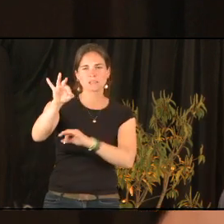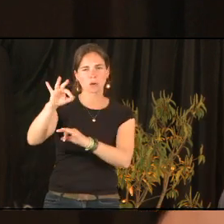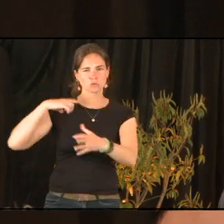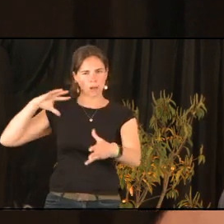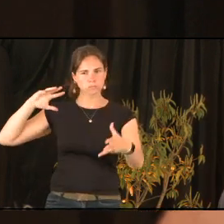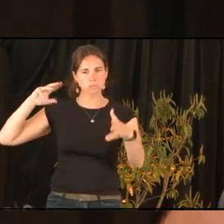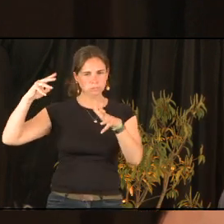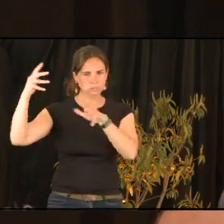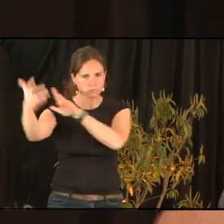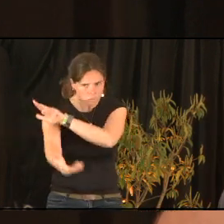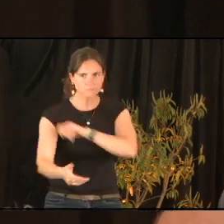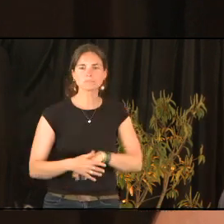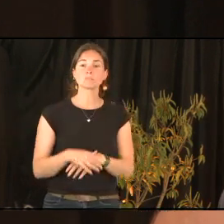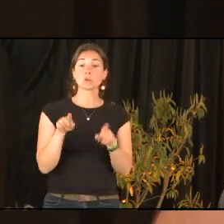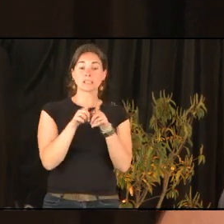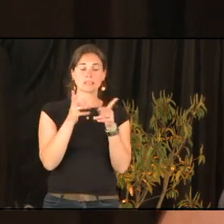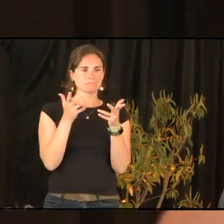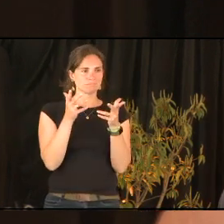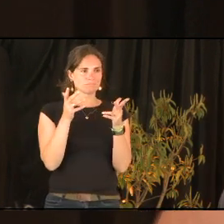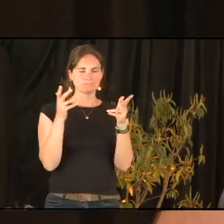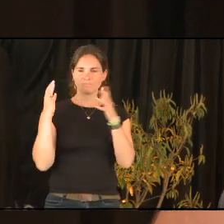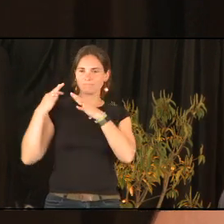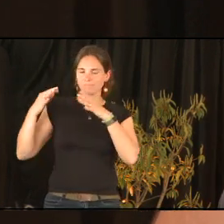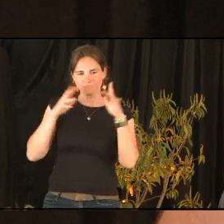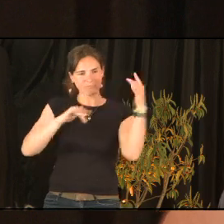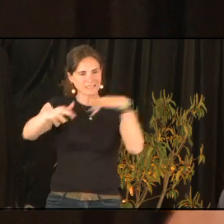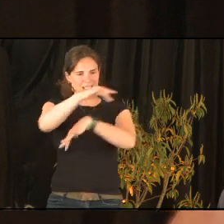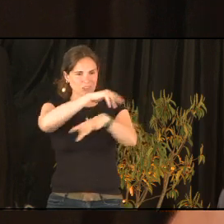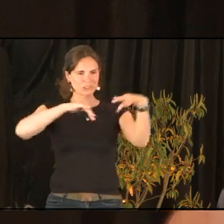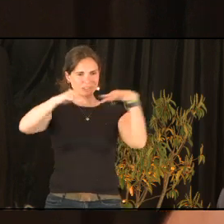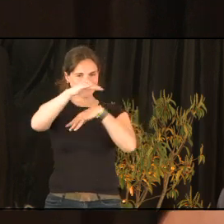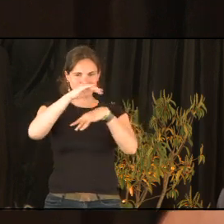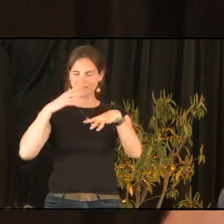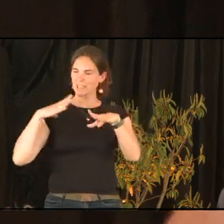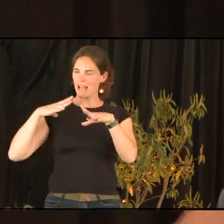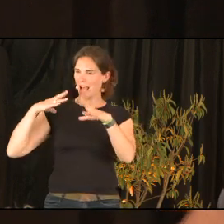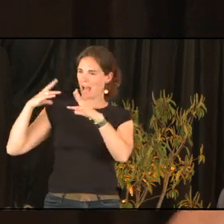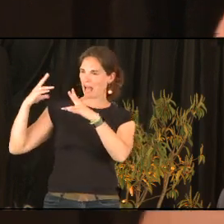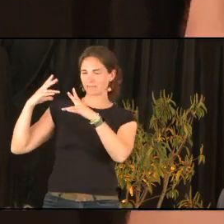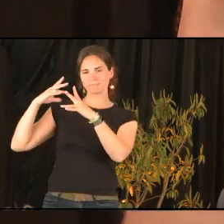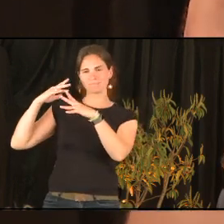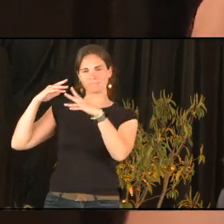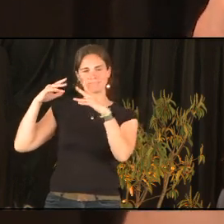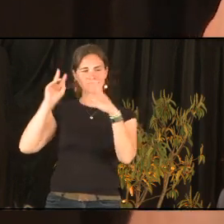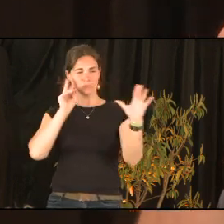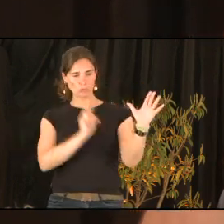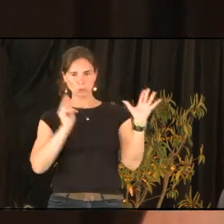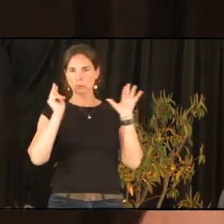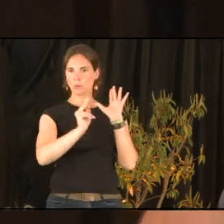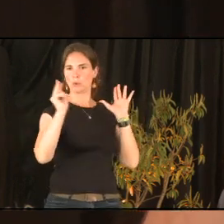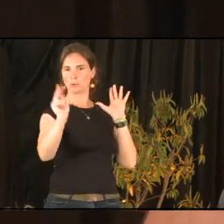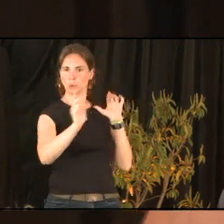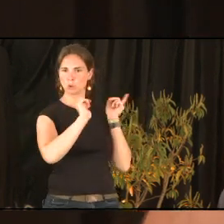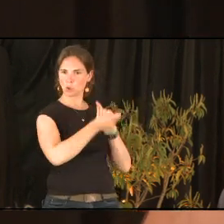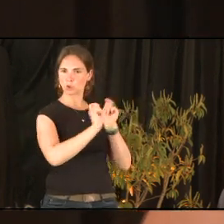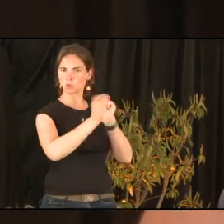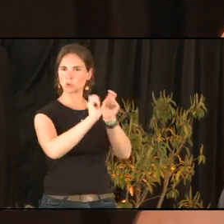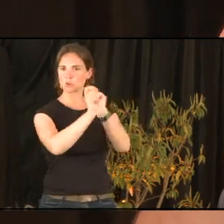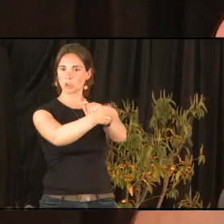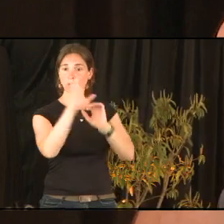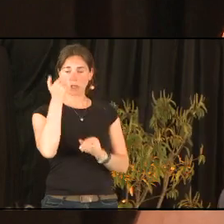ne peut pas décrire ce paysage de la même manière, on ne peut pas décrire ce monde de la même manière. Et donc, j'avais vraiment envie de faire une expérimentation